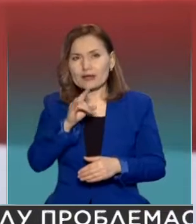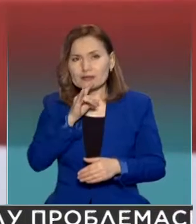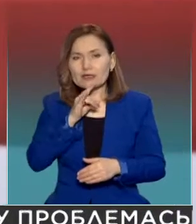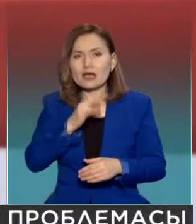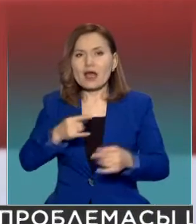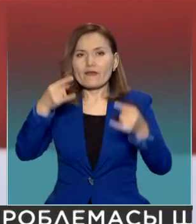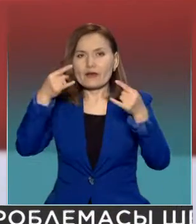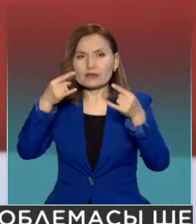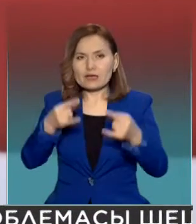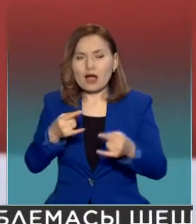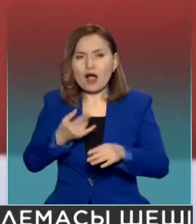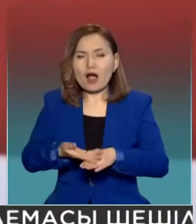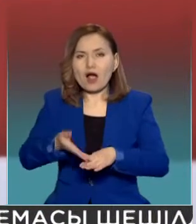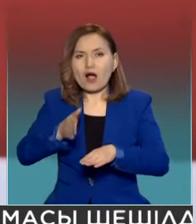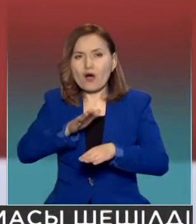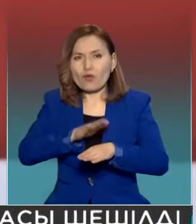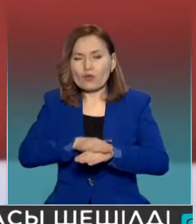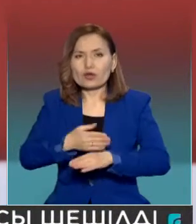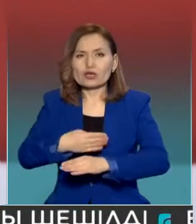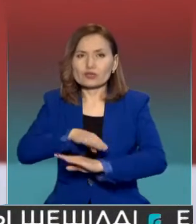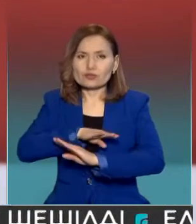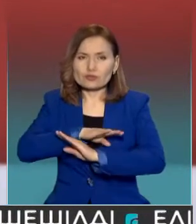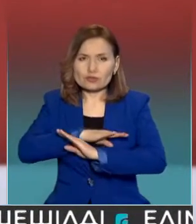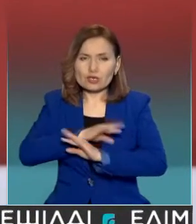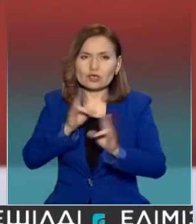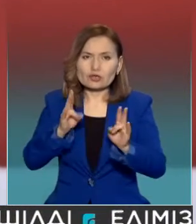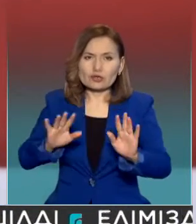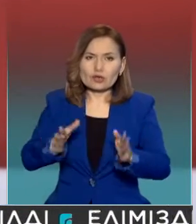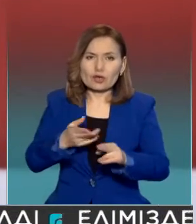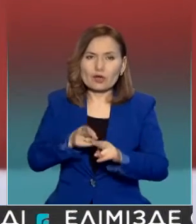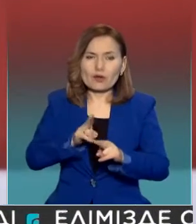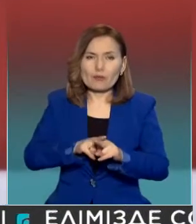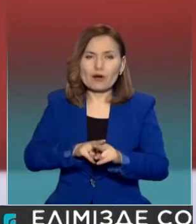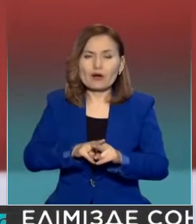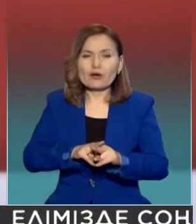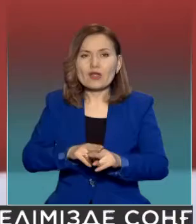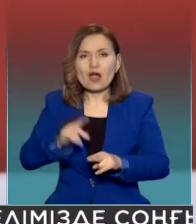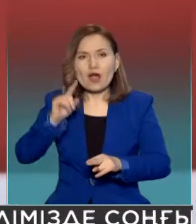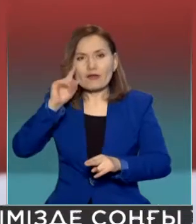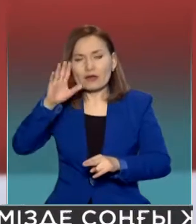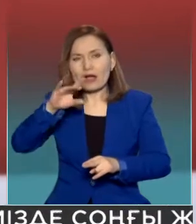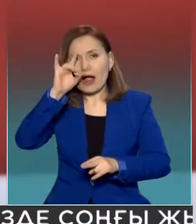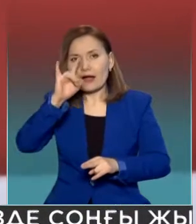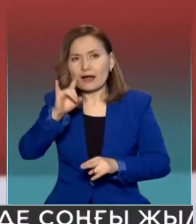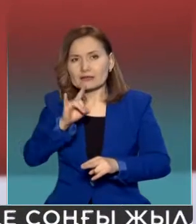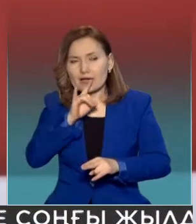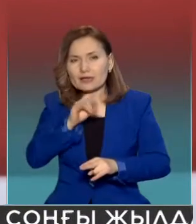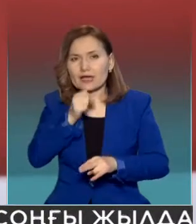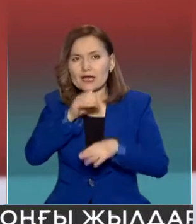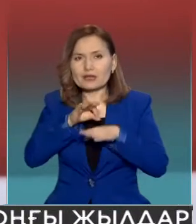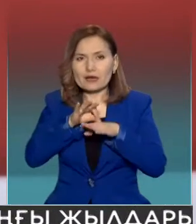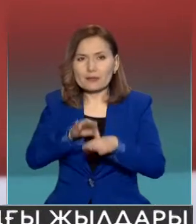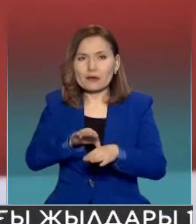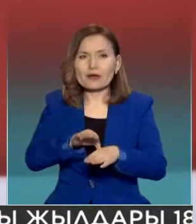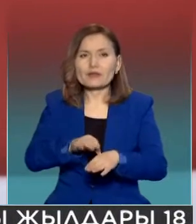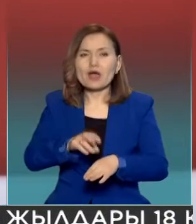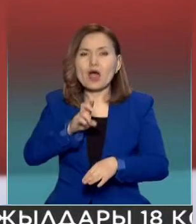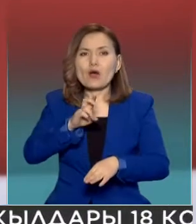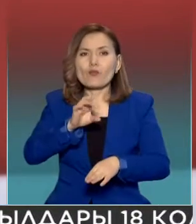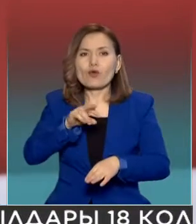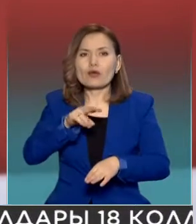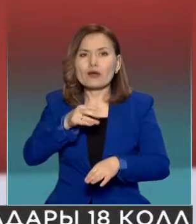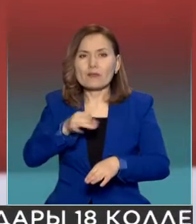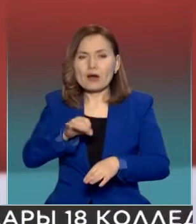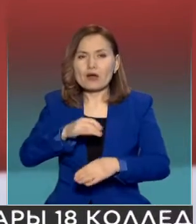Бүгін қазақ телевизиясы ауыр қазаға ұшырады. Дауылпаз диктор, Қазақстанның еңбек сіңірген қайраткері Әбдірәлі Бөлебай